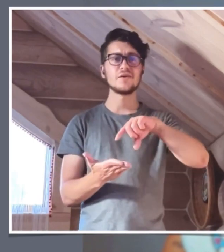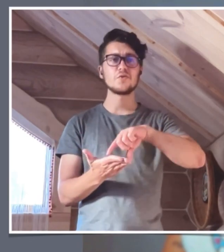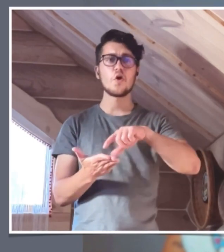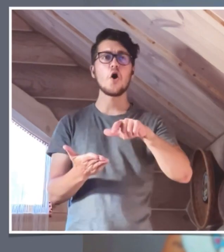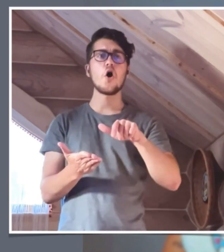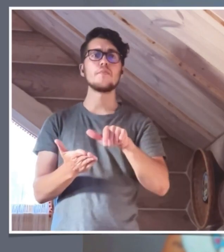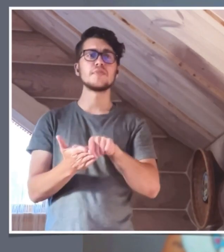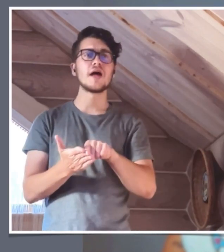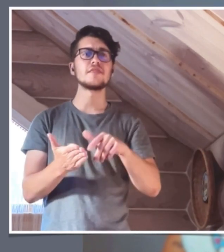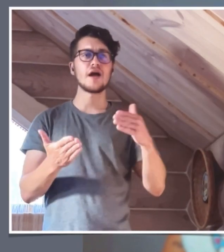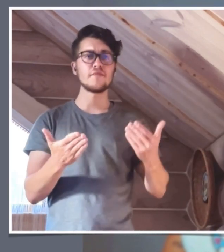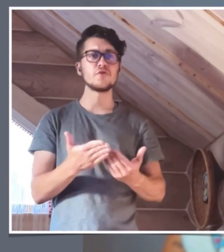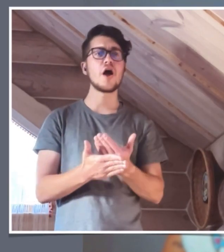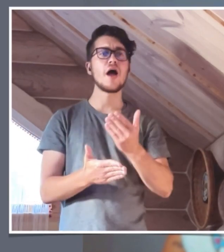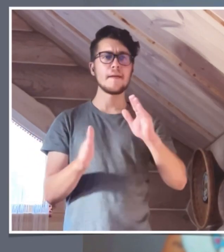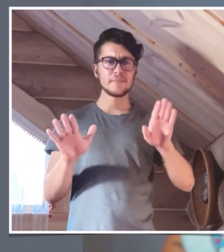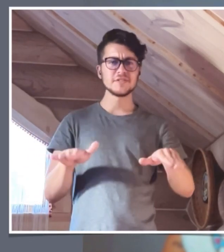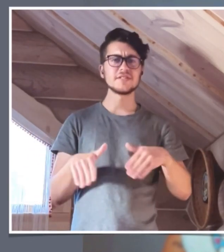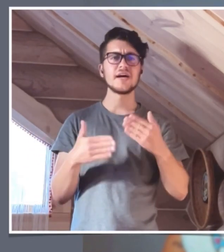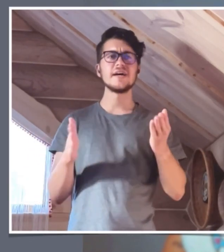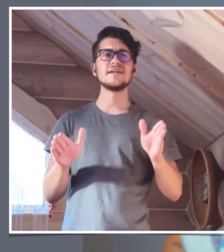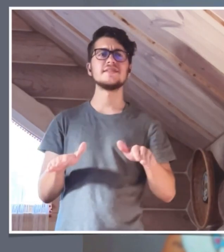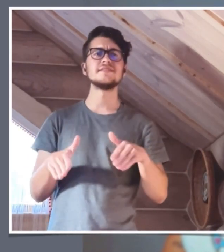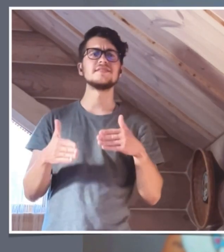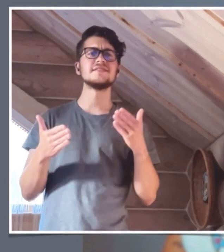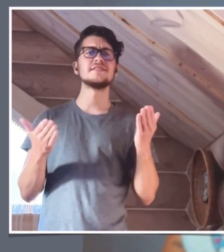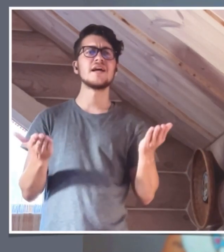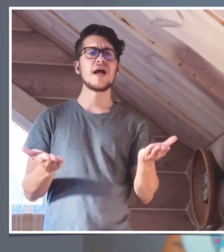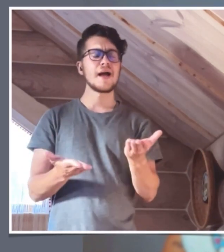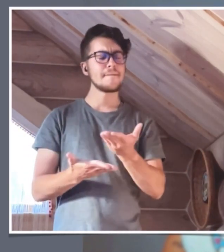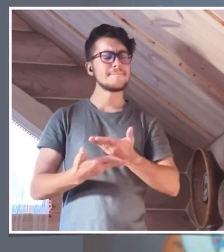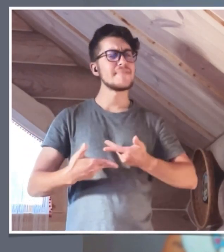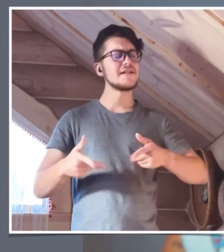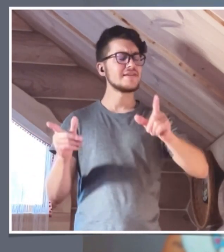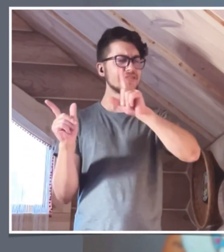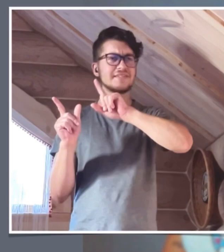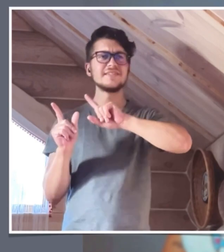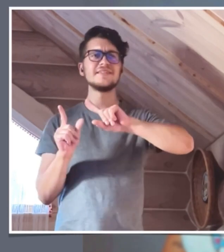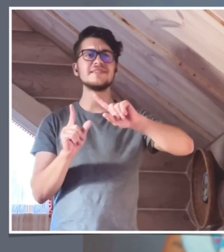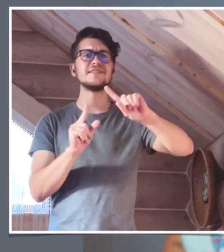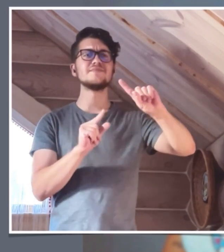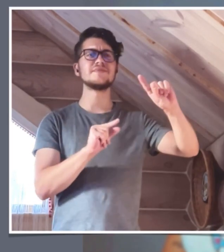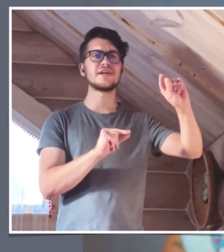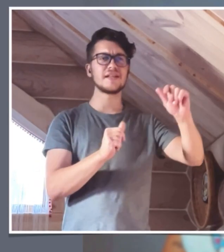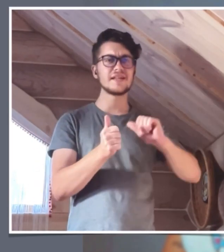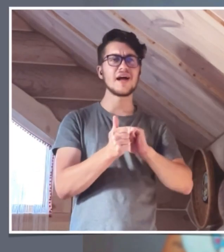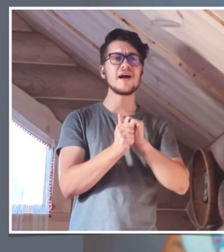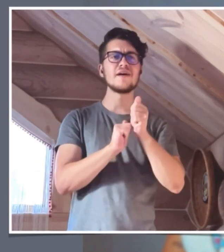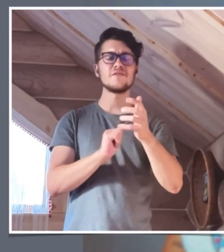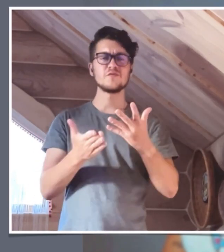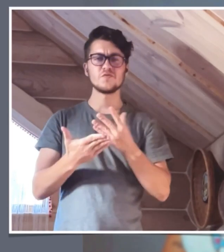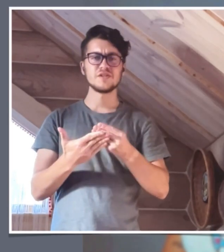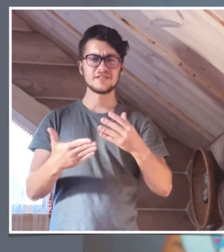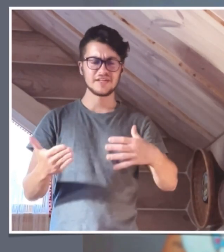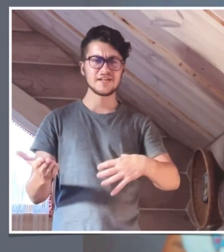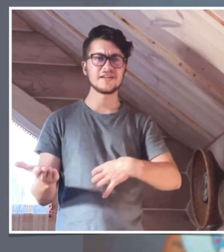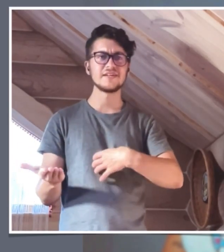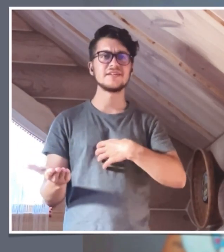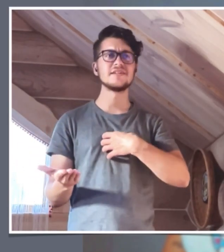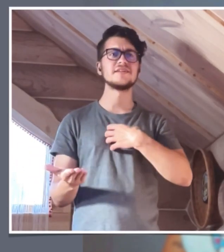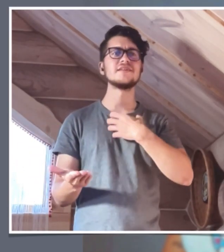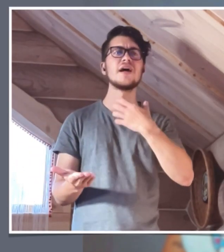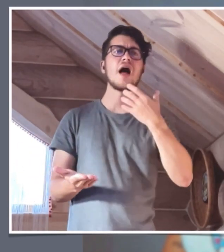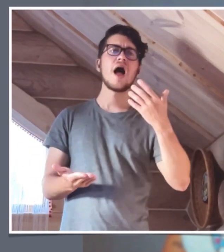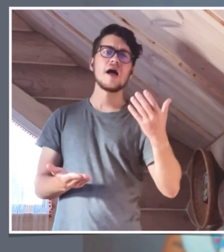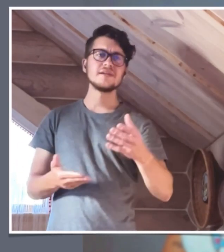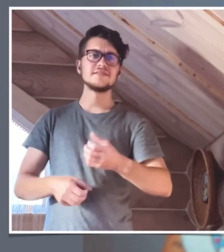маленькая комната вновь пусто мы найти мага не су-100